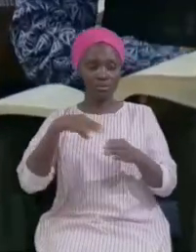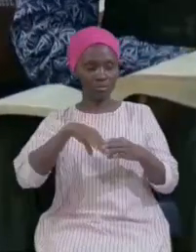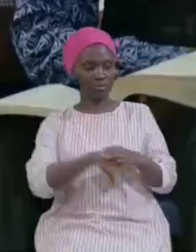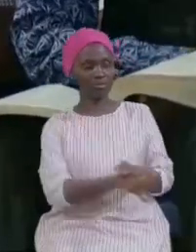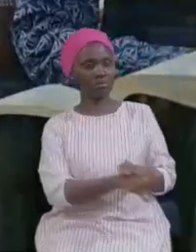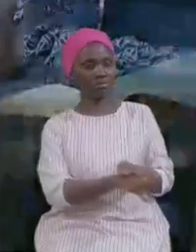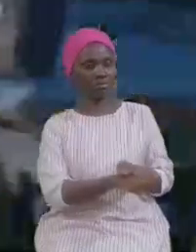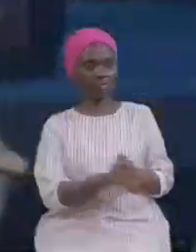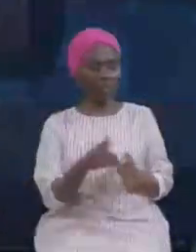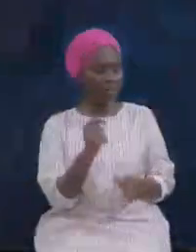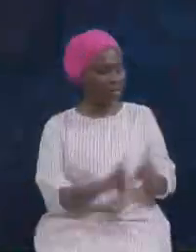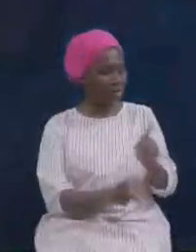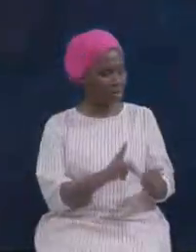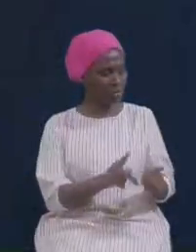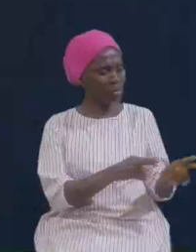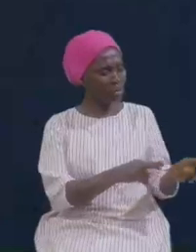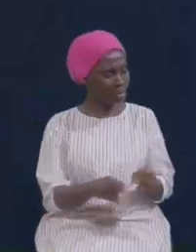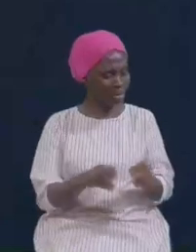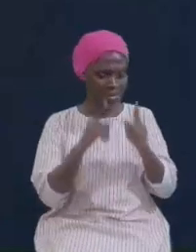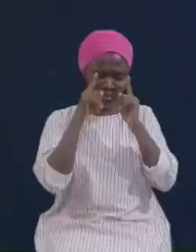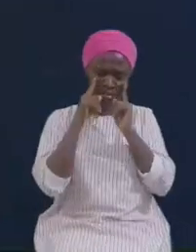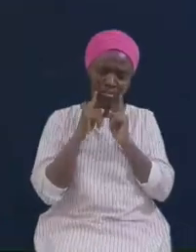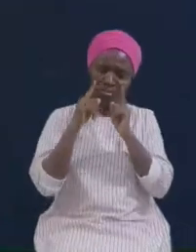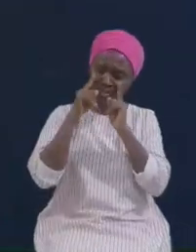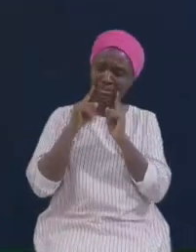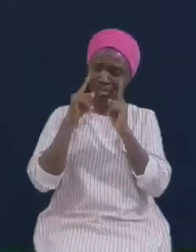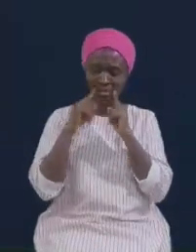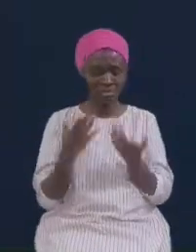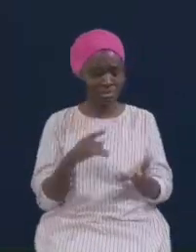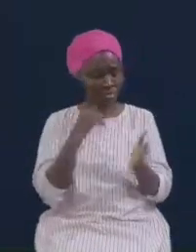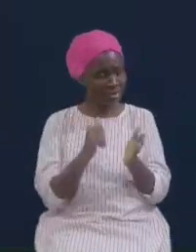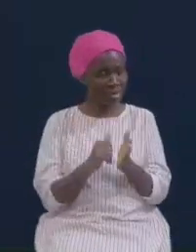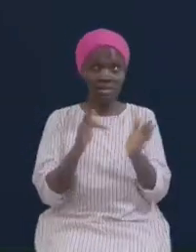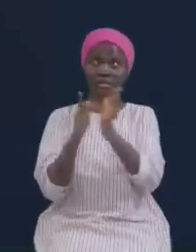Et quand Jésus est entré, les gens pleuraient déjà. Il a dit, ne pleurez plus.